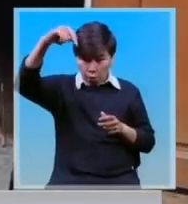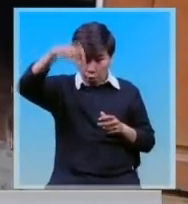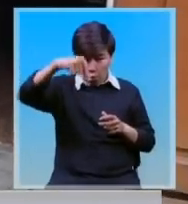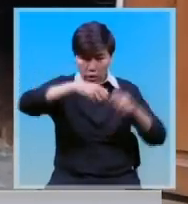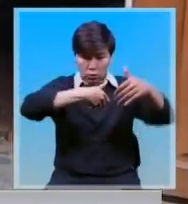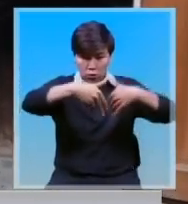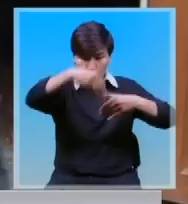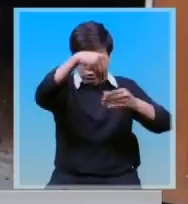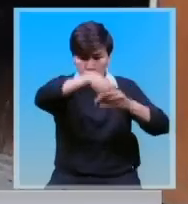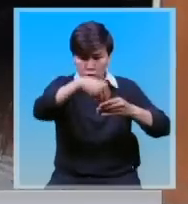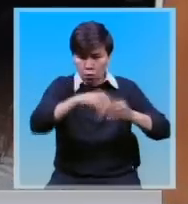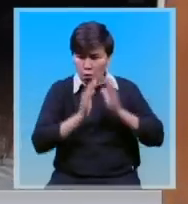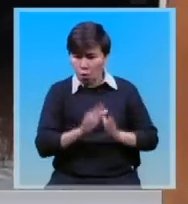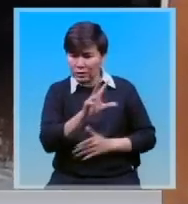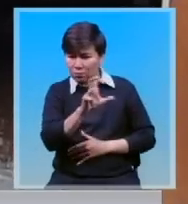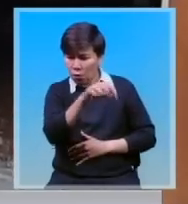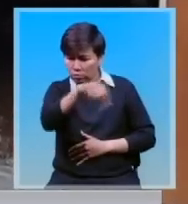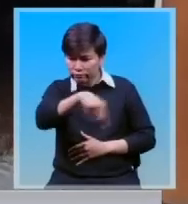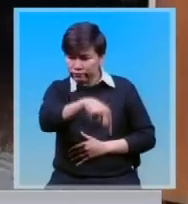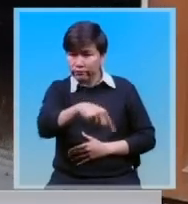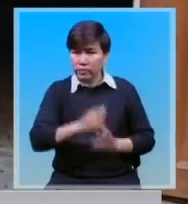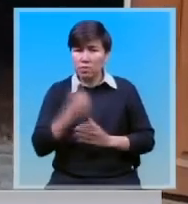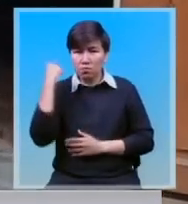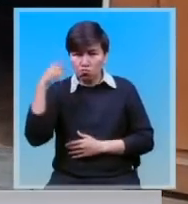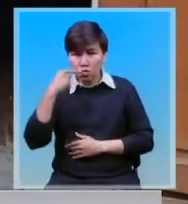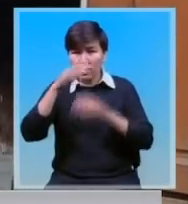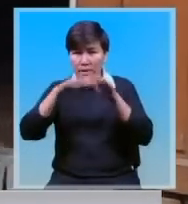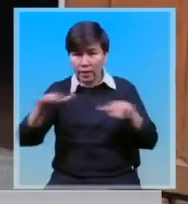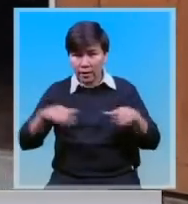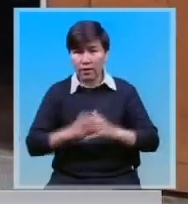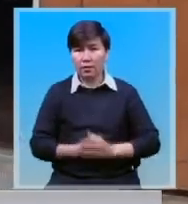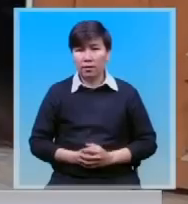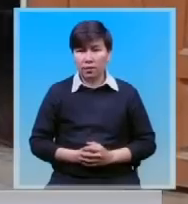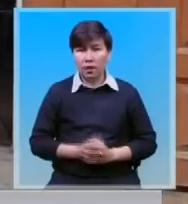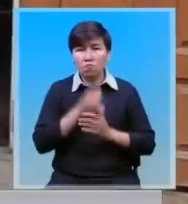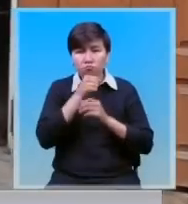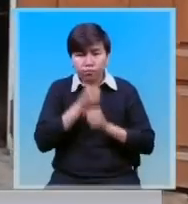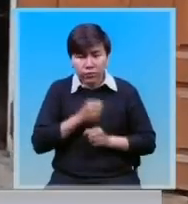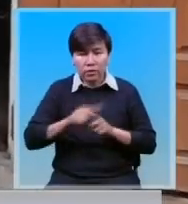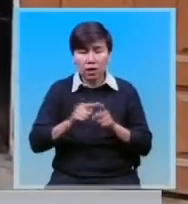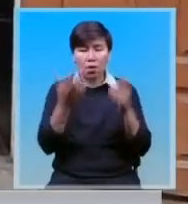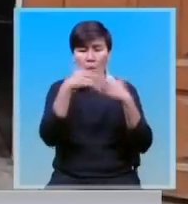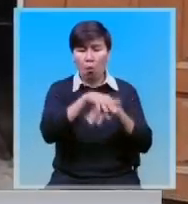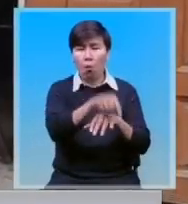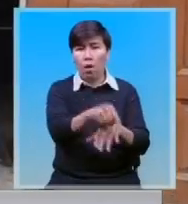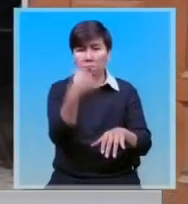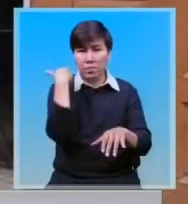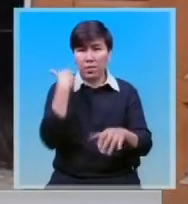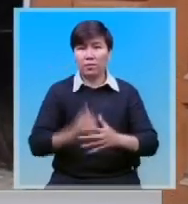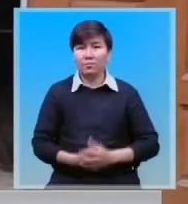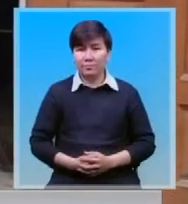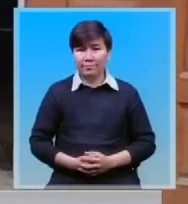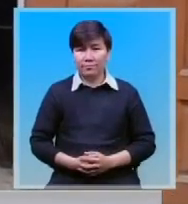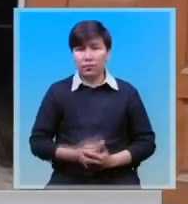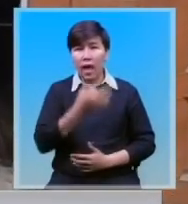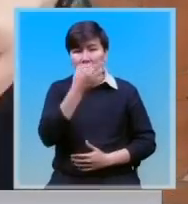ณ300กว่ารายนะคะแล้วก็มีผู้หญิงเด็กแล้วก็ผู้สูงวัยอยู่กันเยอะมากเลยค่ะส่วนใหญ่เนี่ยก็จะมีอาชีพที่